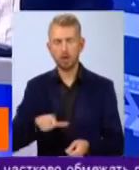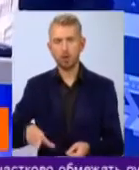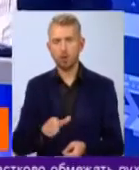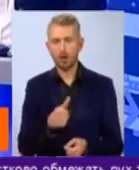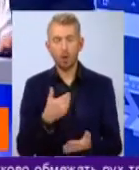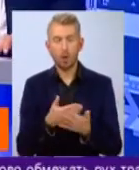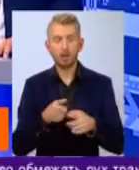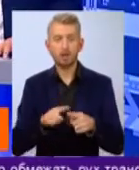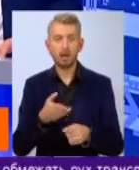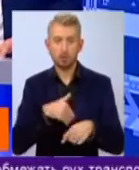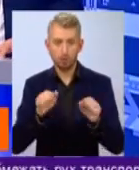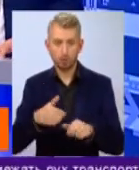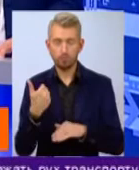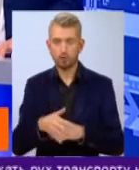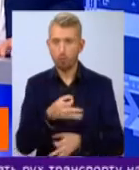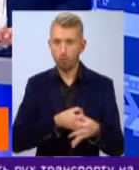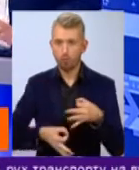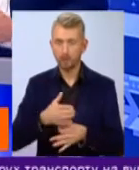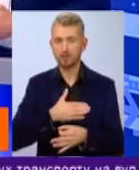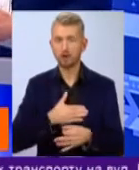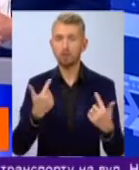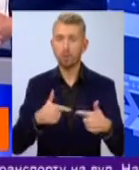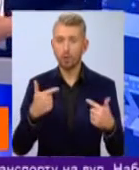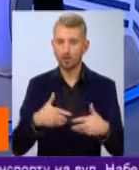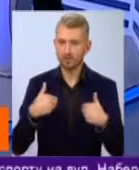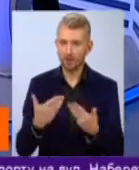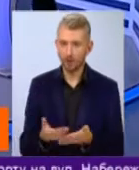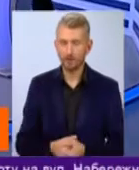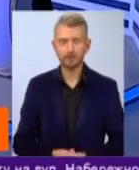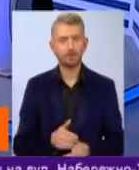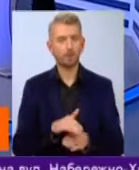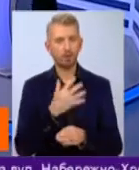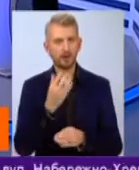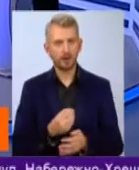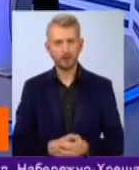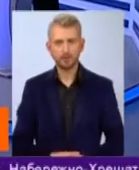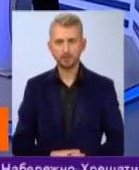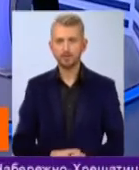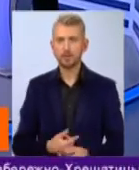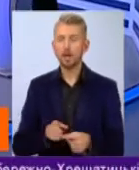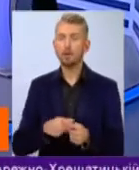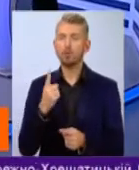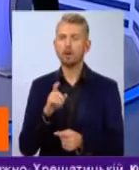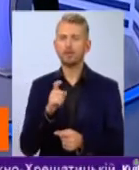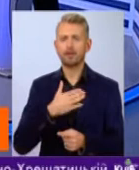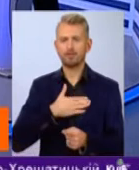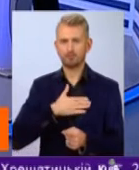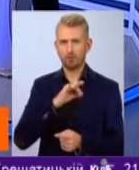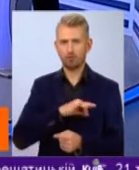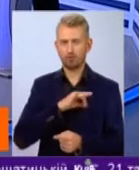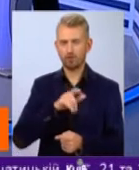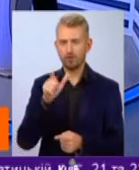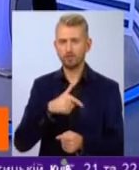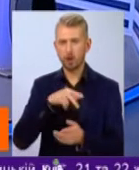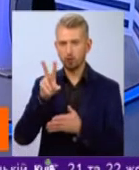дорогах. От це ми можемо вже й обговорити із нашими гостями. Я вас вітаю. Добрий день. Це одна із наших дописувачок. Я